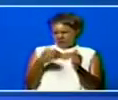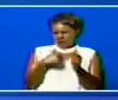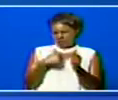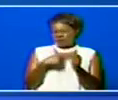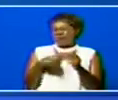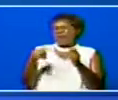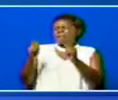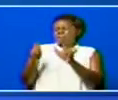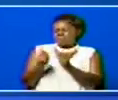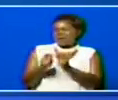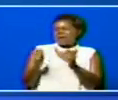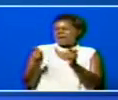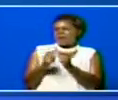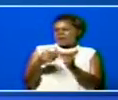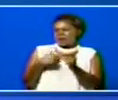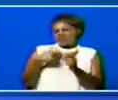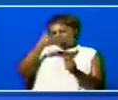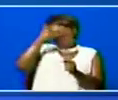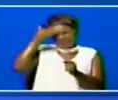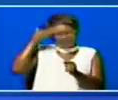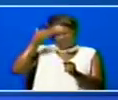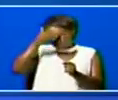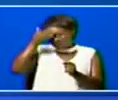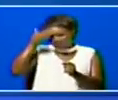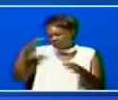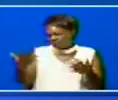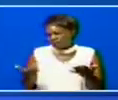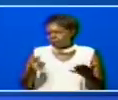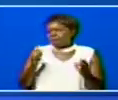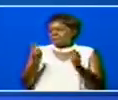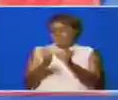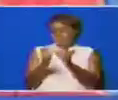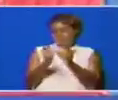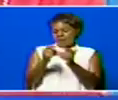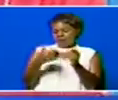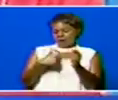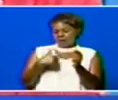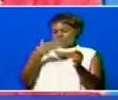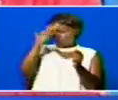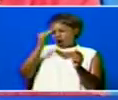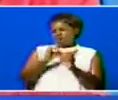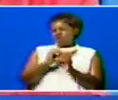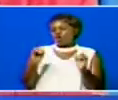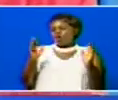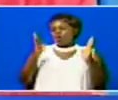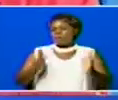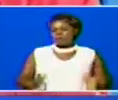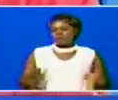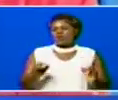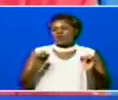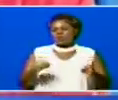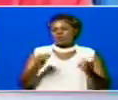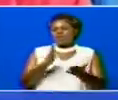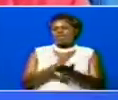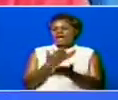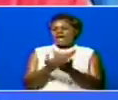au nilikuwa na hiyo uchungu usahau tu na usahau yaliyopita na usonge mbele. Nilikuwa na huo uchungu kwa sababu hakuna mtu niliweza kumwambia